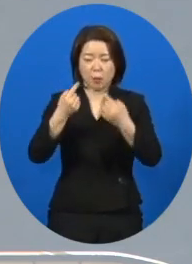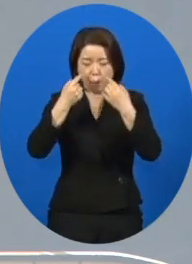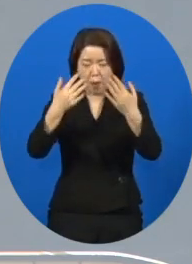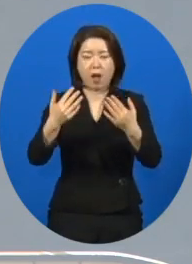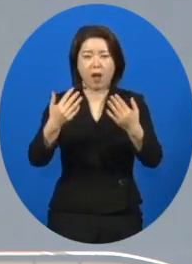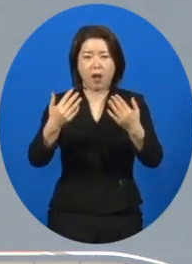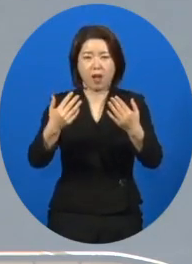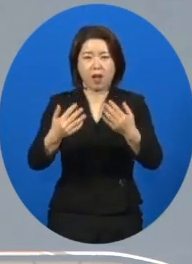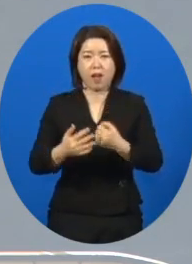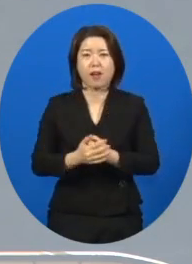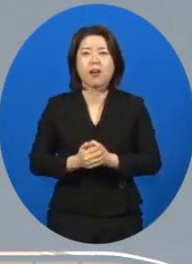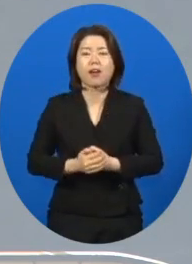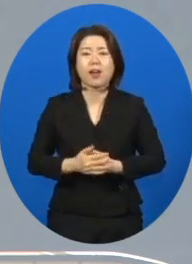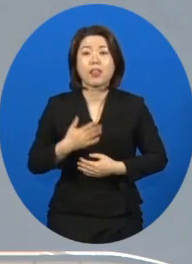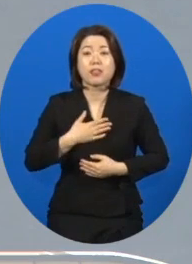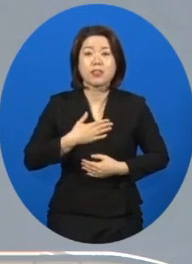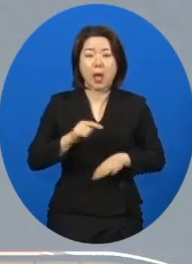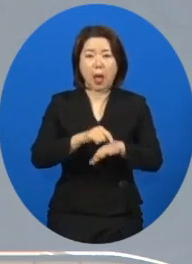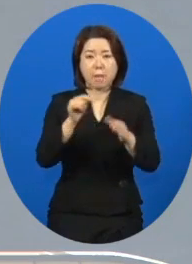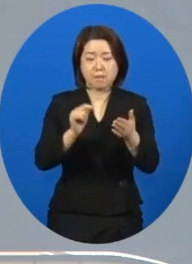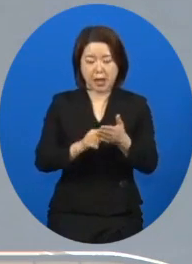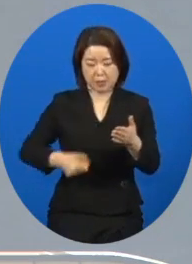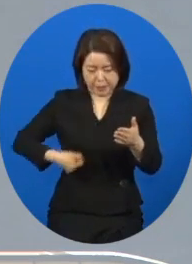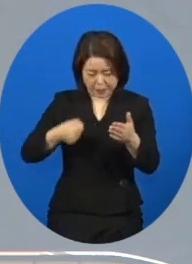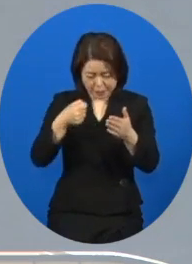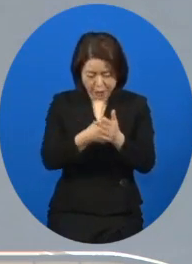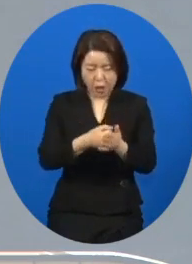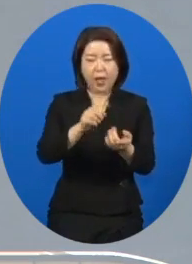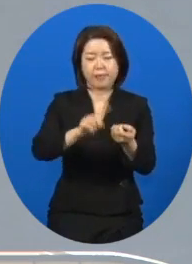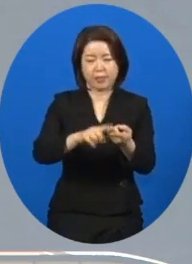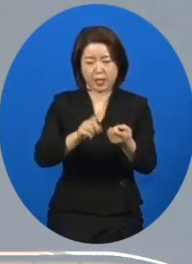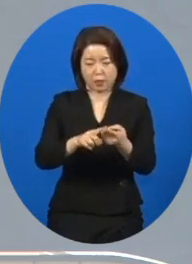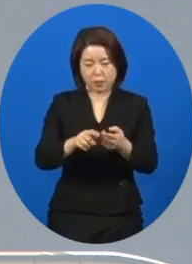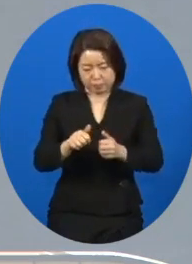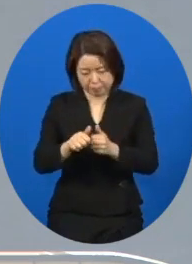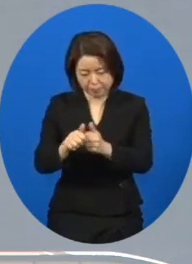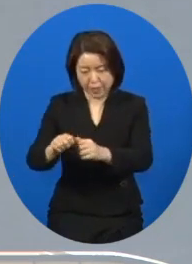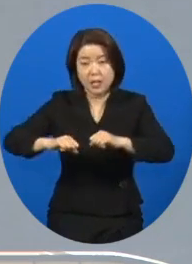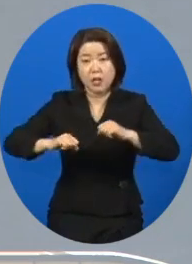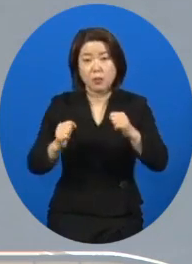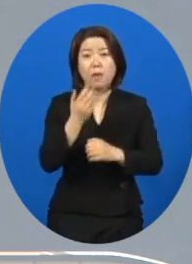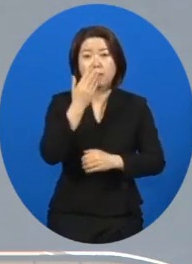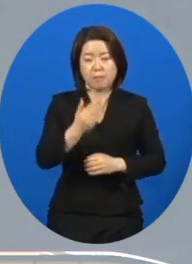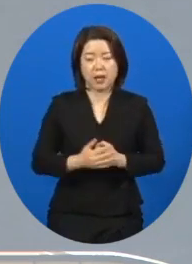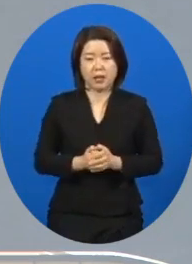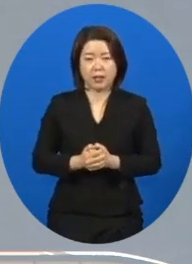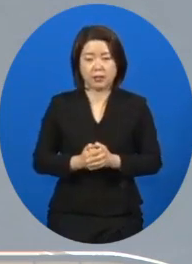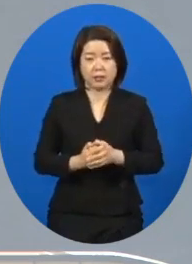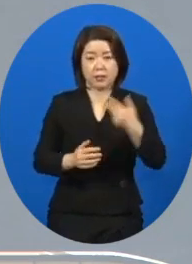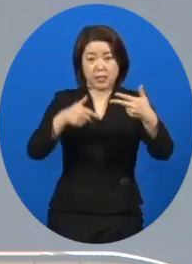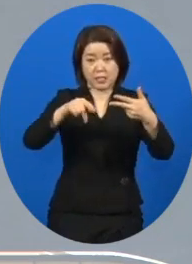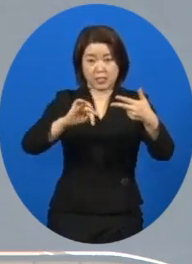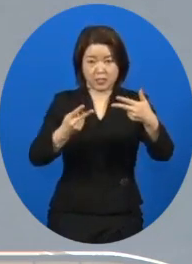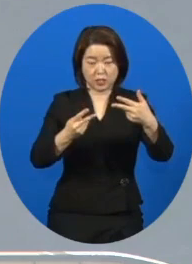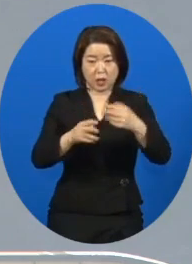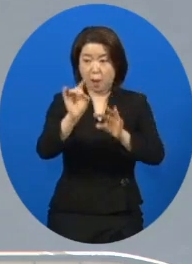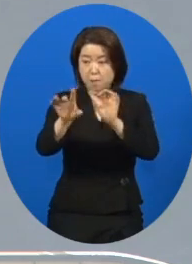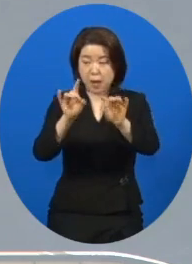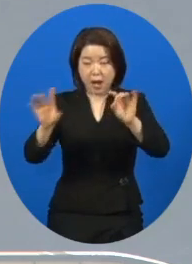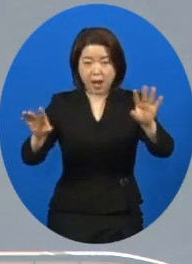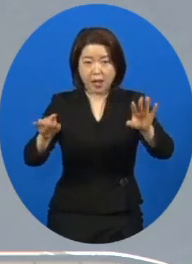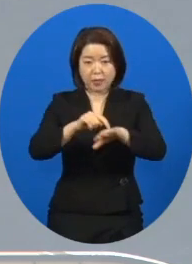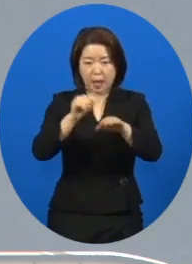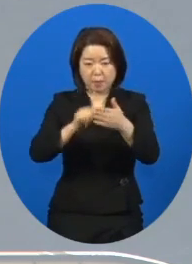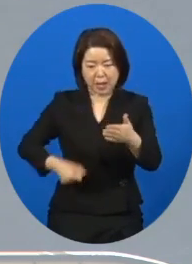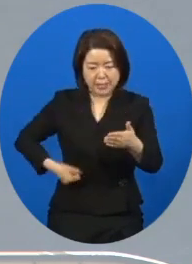명확합니다. 마음에 정한 대로 하면 돼요. 여기 7절에 보면 각자 마음에 정한